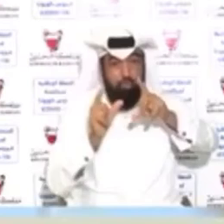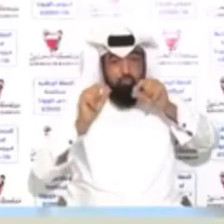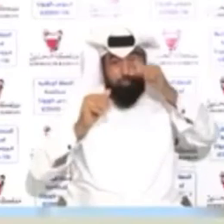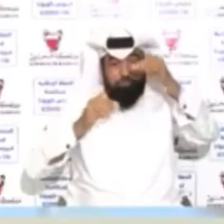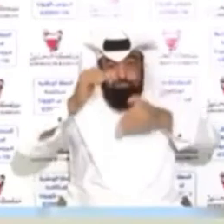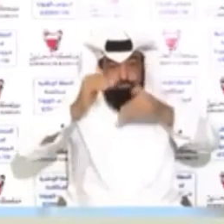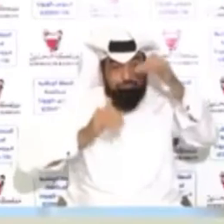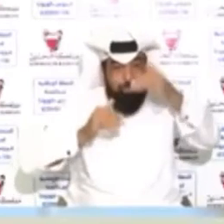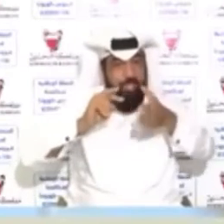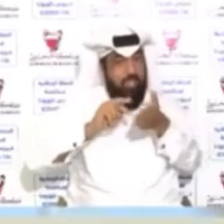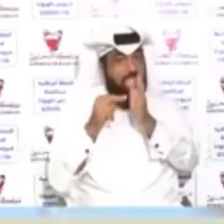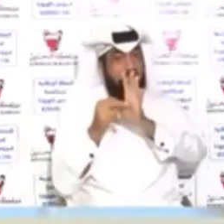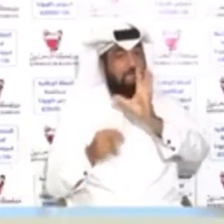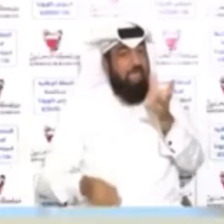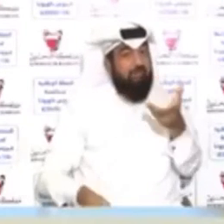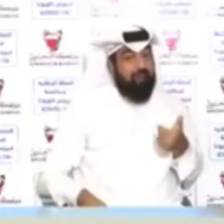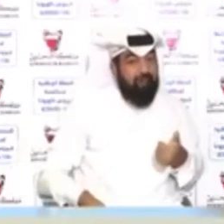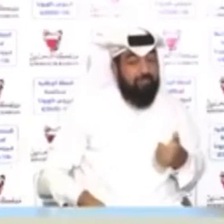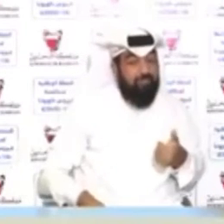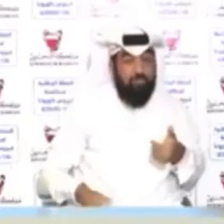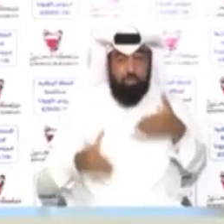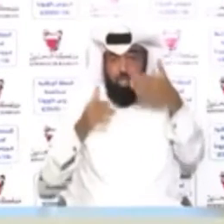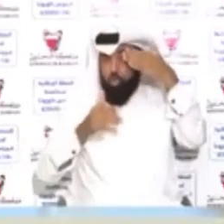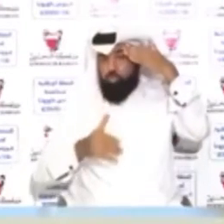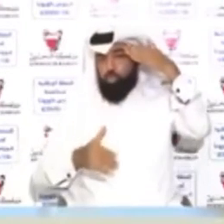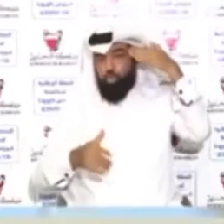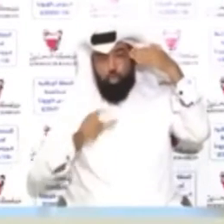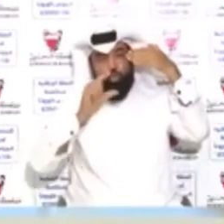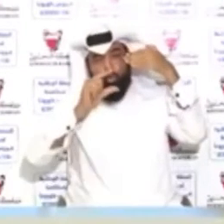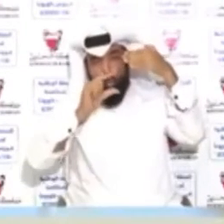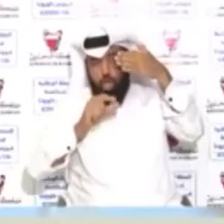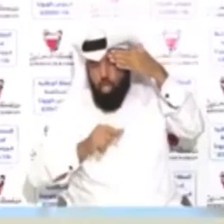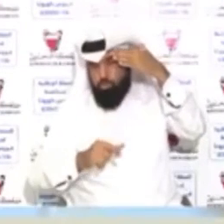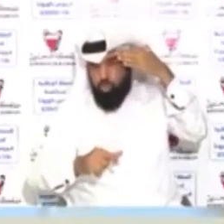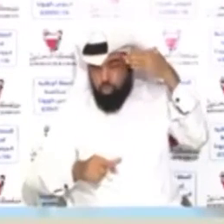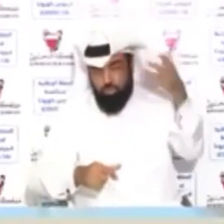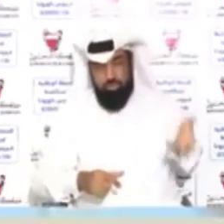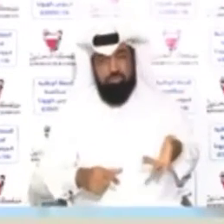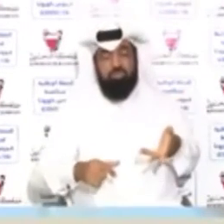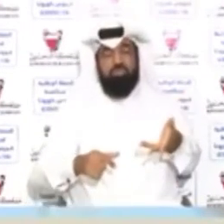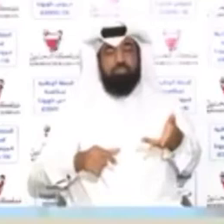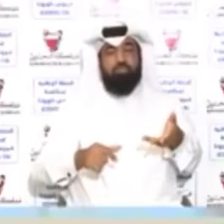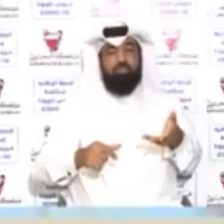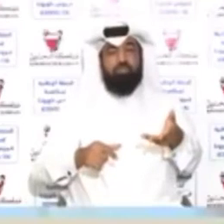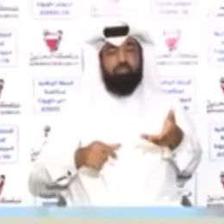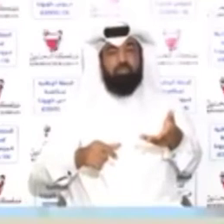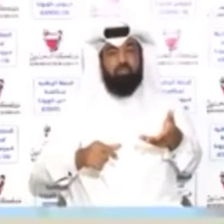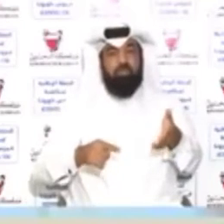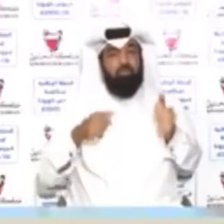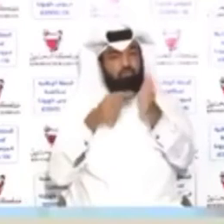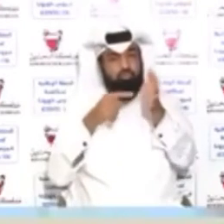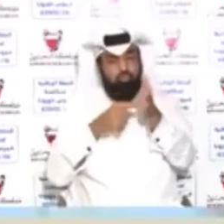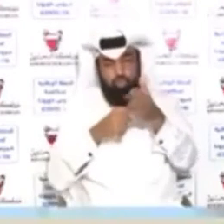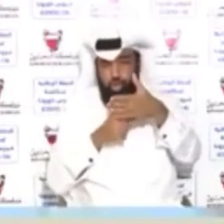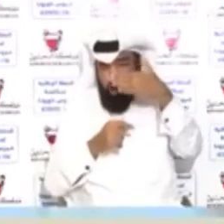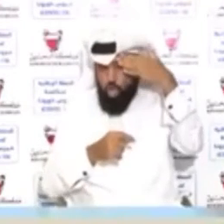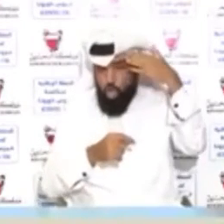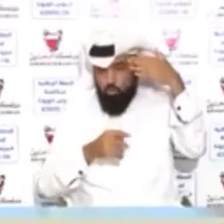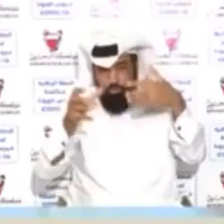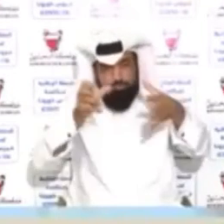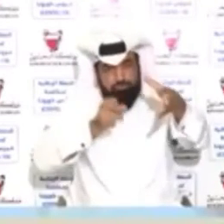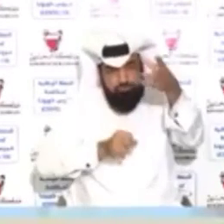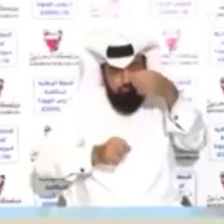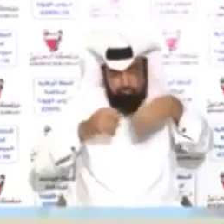هناك زيارات عديدة من جهات مختصة لهذه البحوث للطمأنينة على مدى فعالية هذه